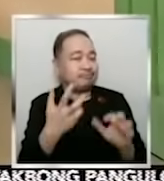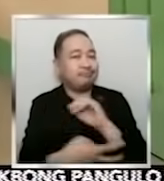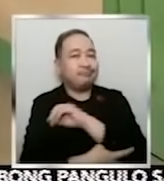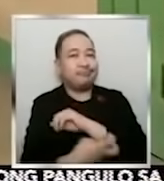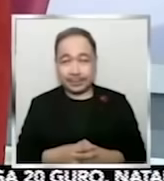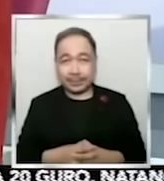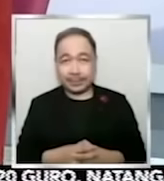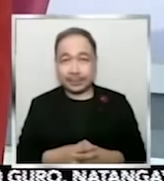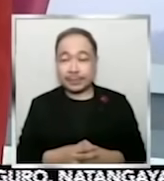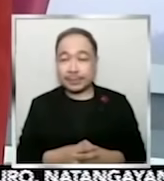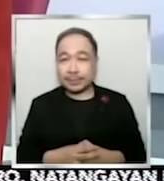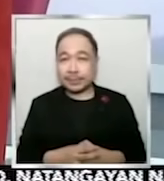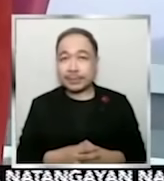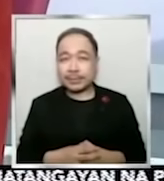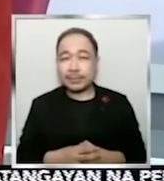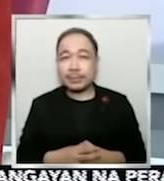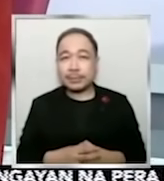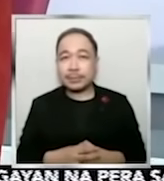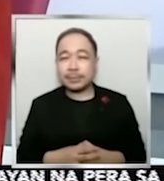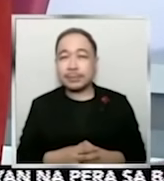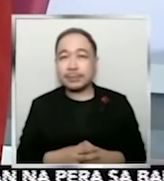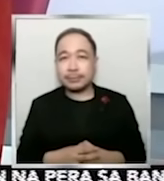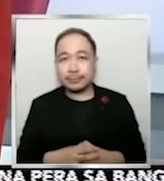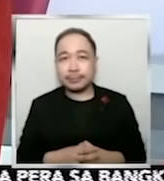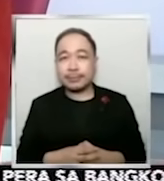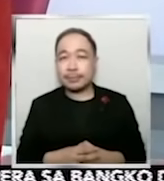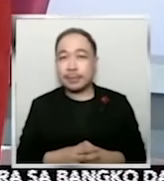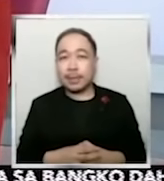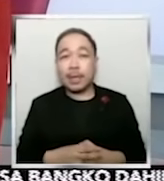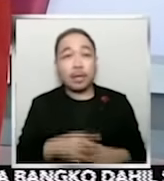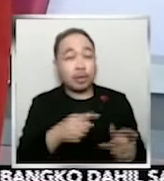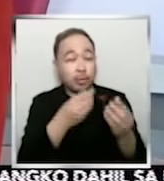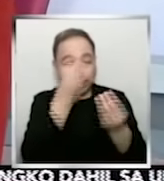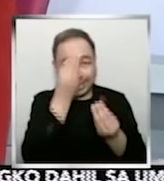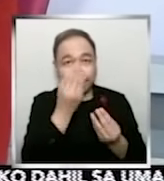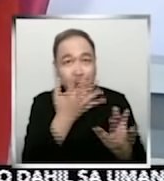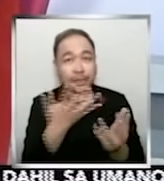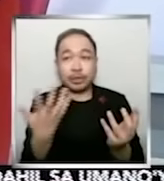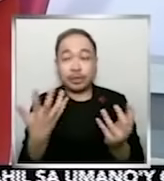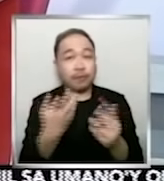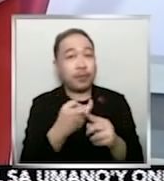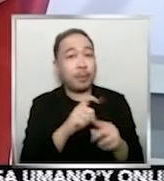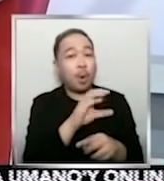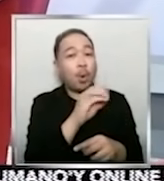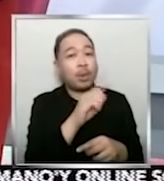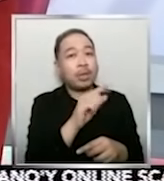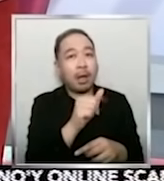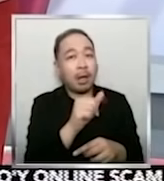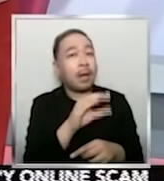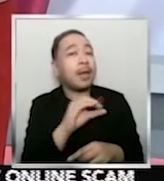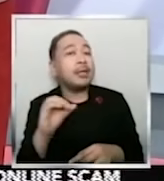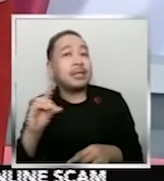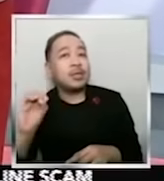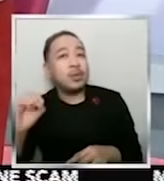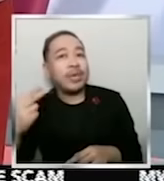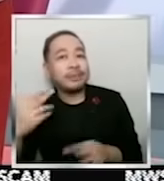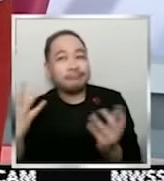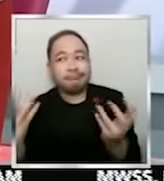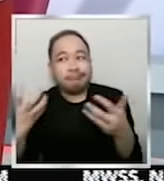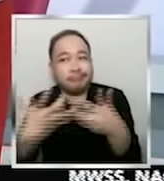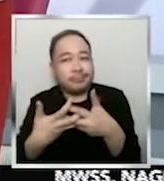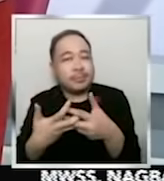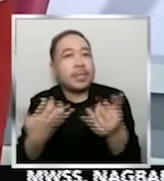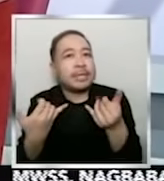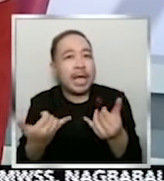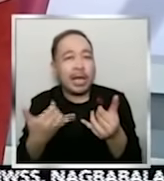Oras. Nagtugma ang datos ng Okta Research at Department of Health. Bumagal na raw ang hawaan